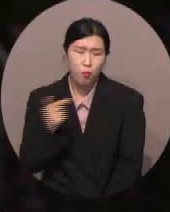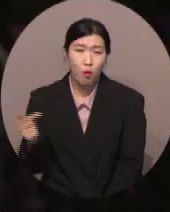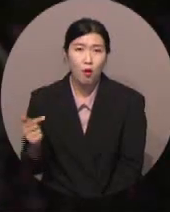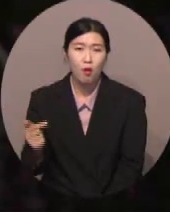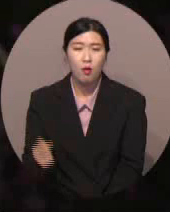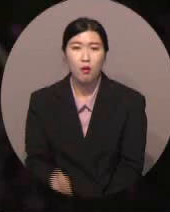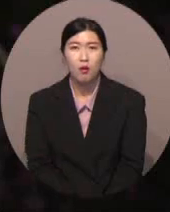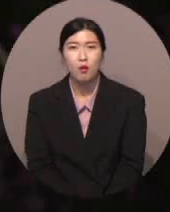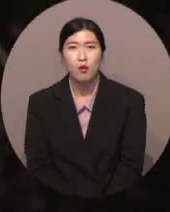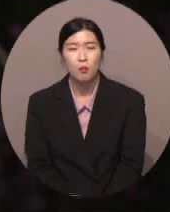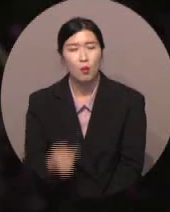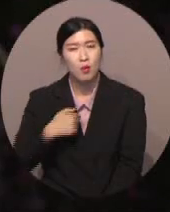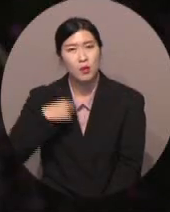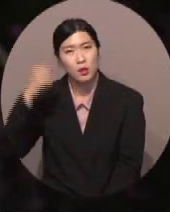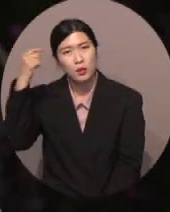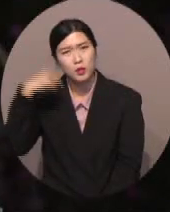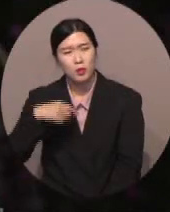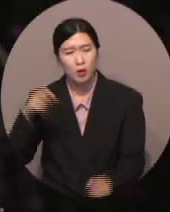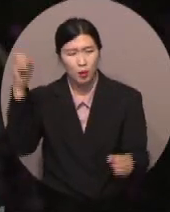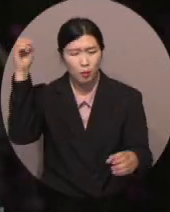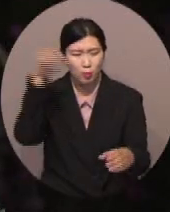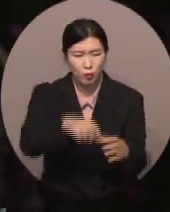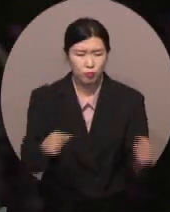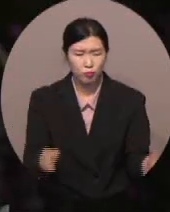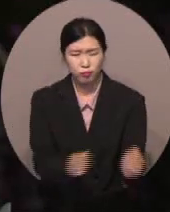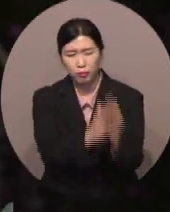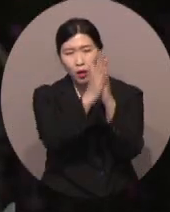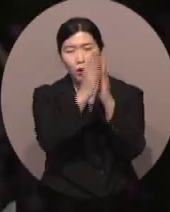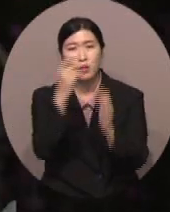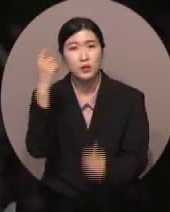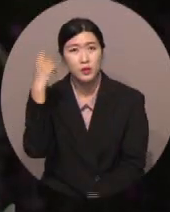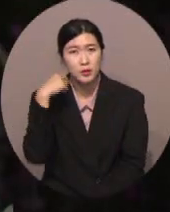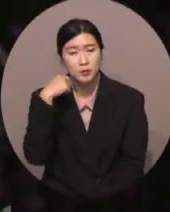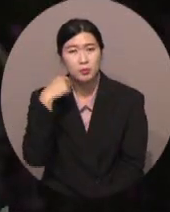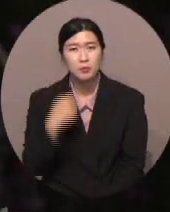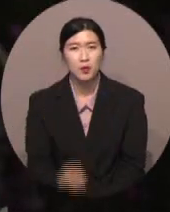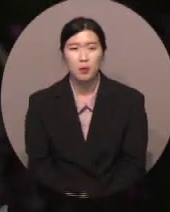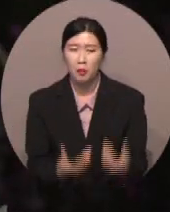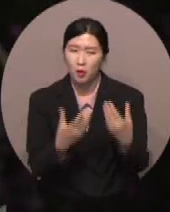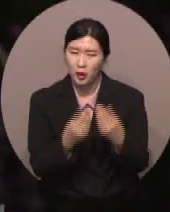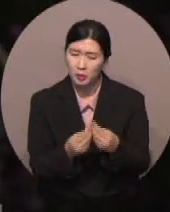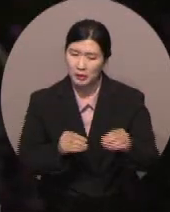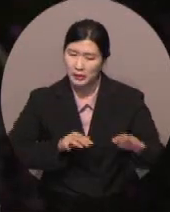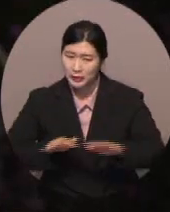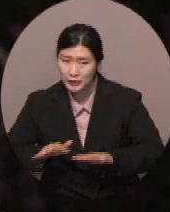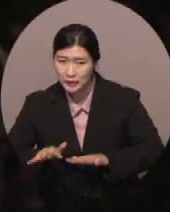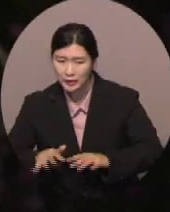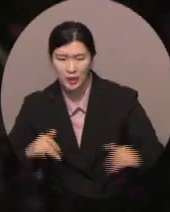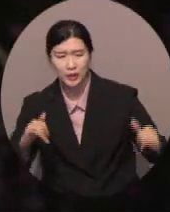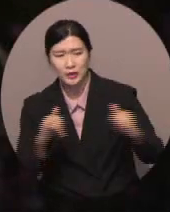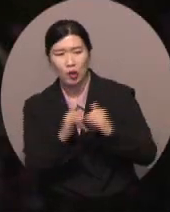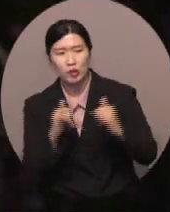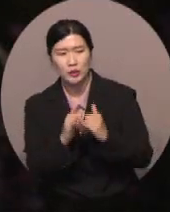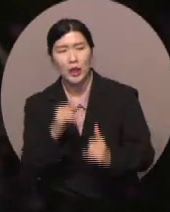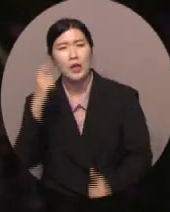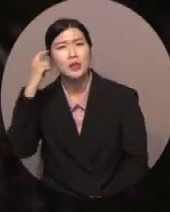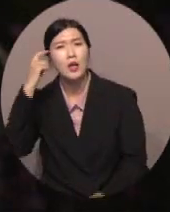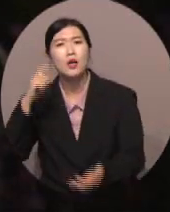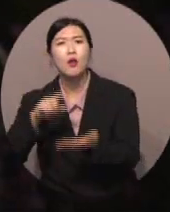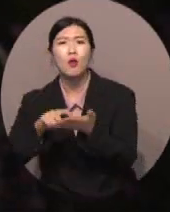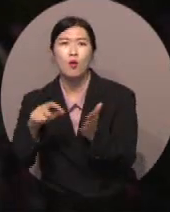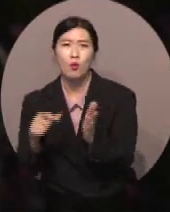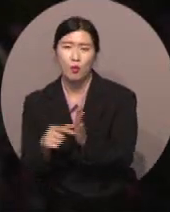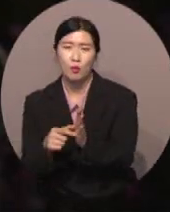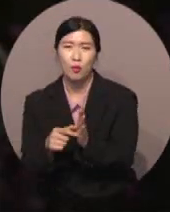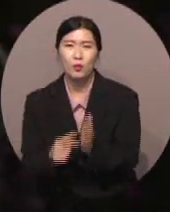어마어마했었어요. 무슨 뭐 폭탄이 터지는 것 같기도 하고 뭐 그래서 어디 지진 아니면 이거는 분명히 무슨